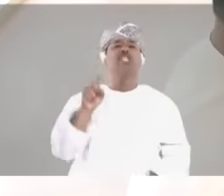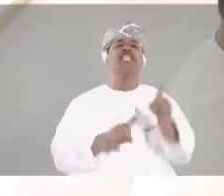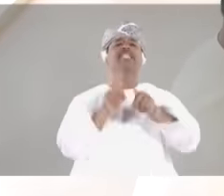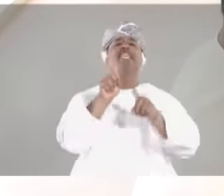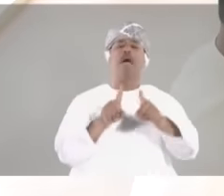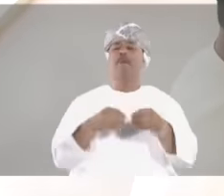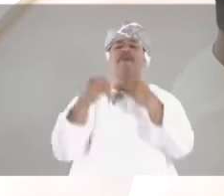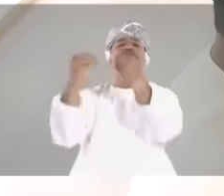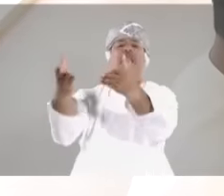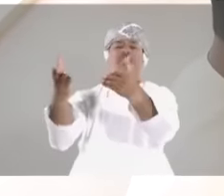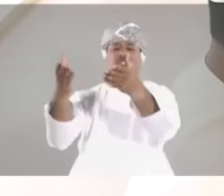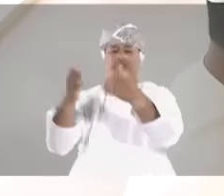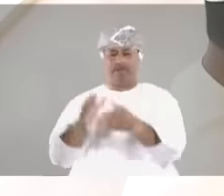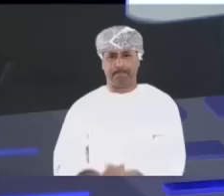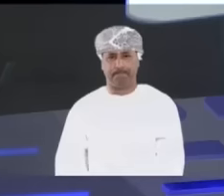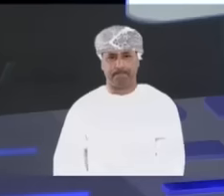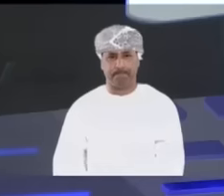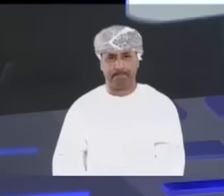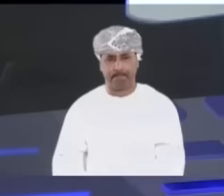20 سهما.